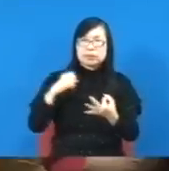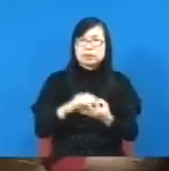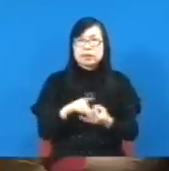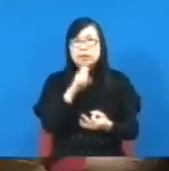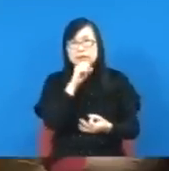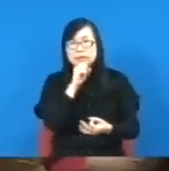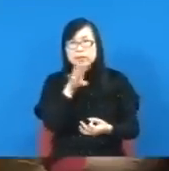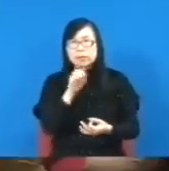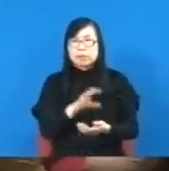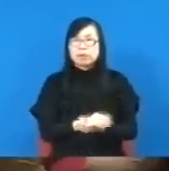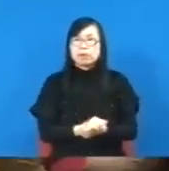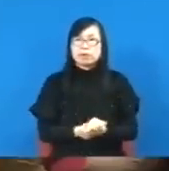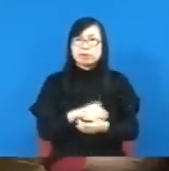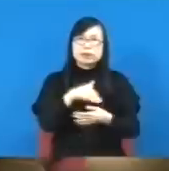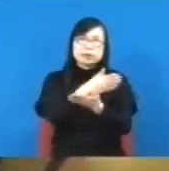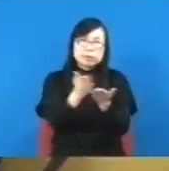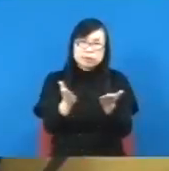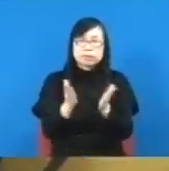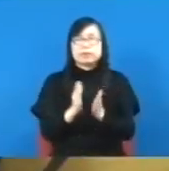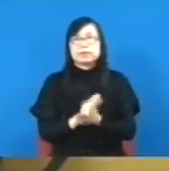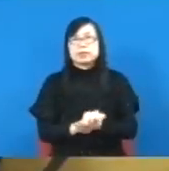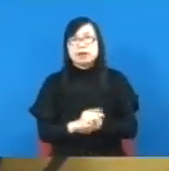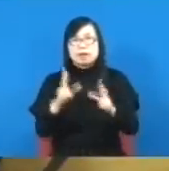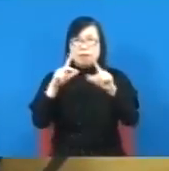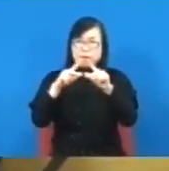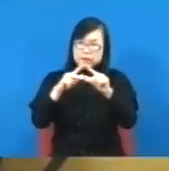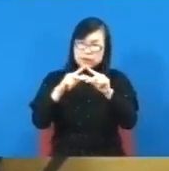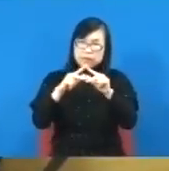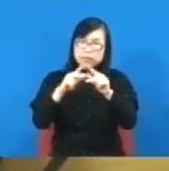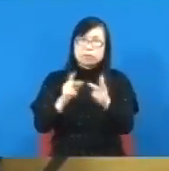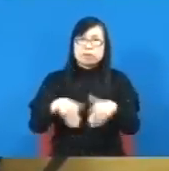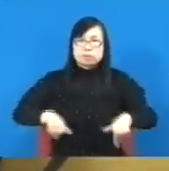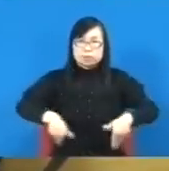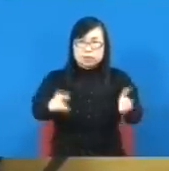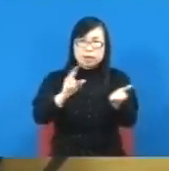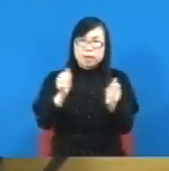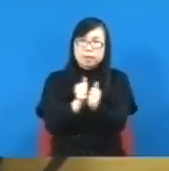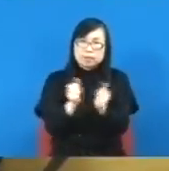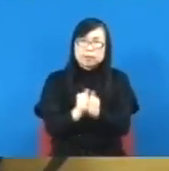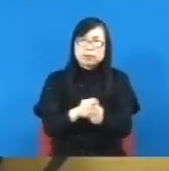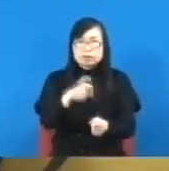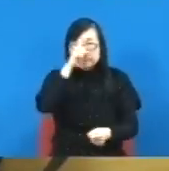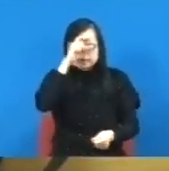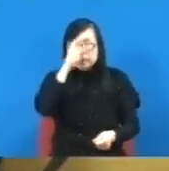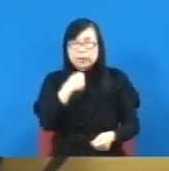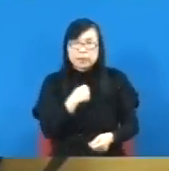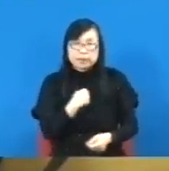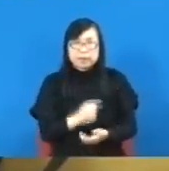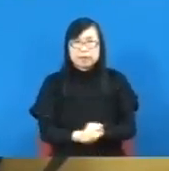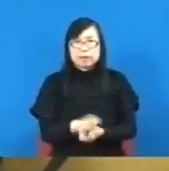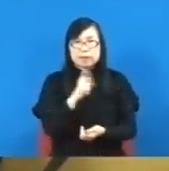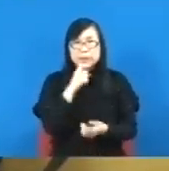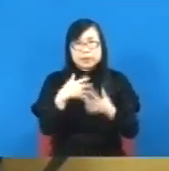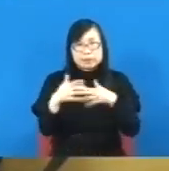講？哎呀，各位，你哋愛滋村嘅朋友。記唔記得我呢個書記強強啊？ 當年 有冇事